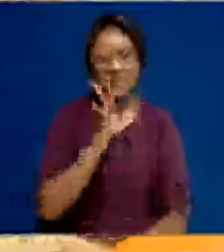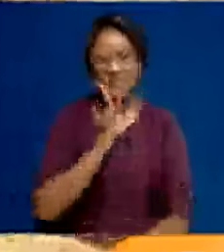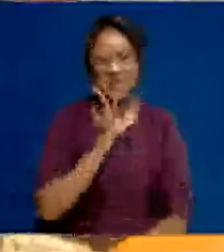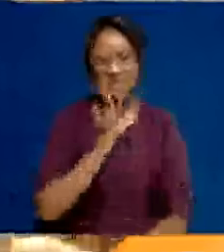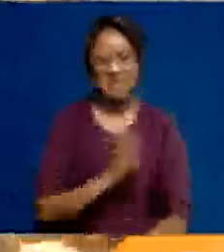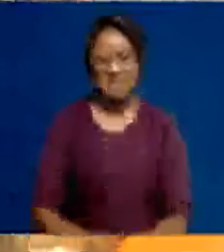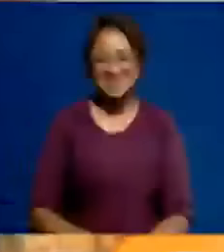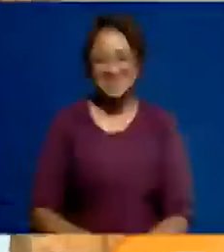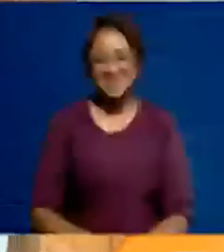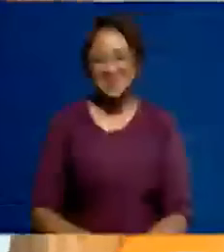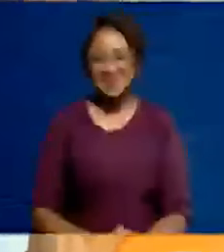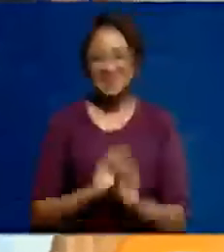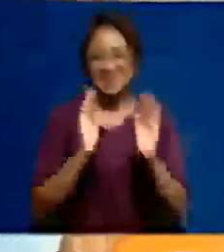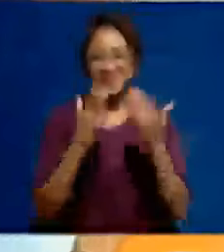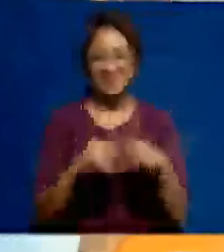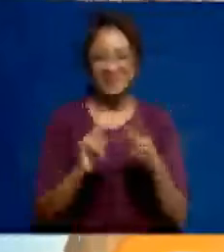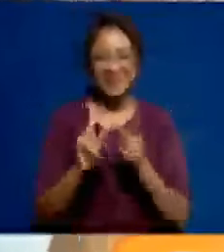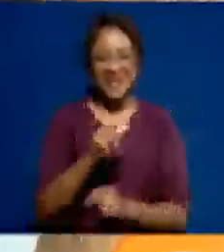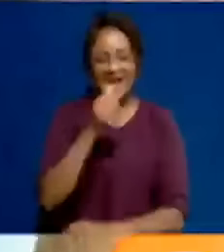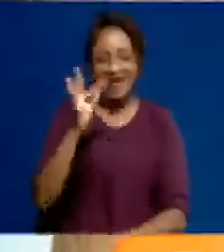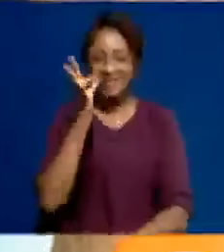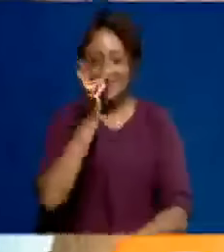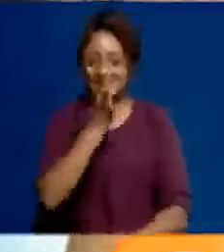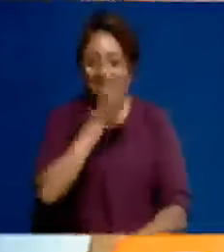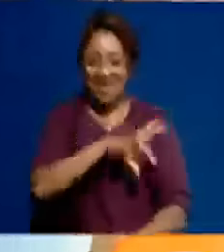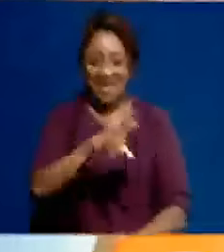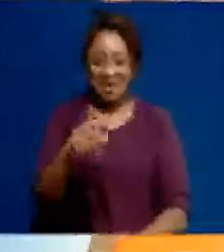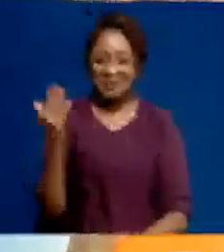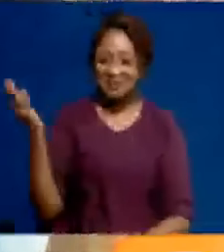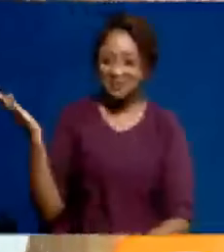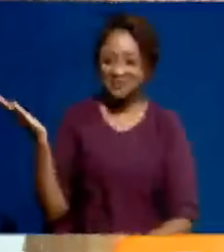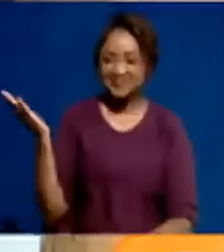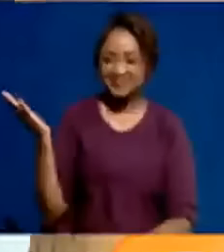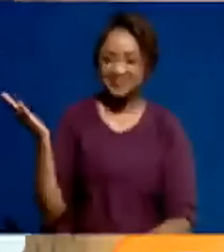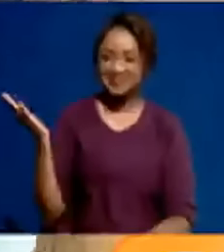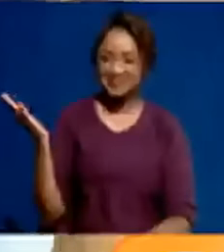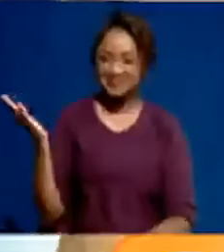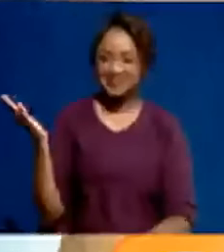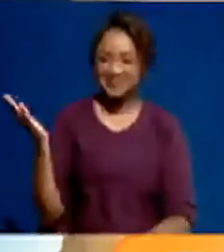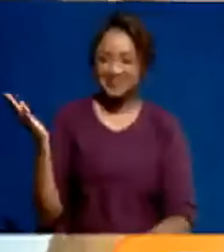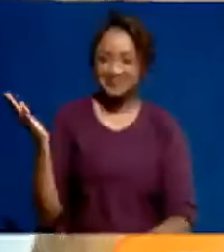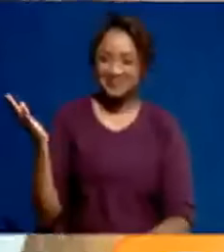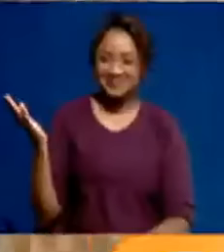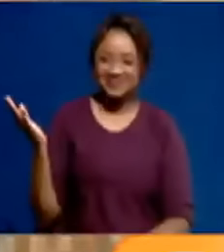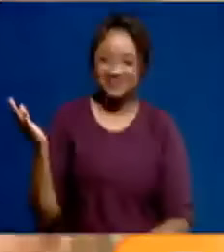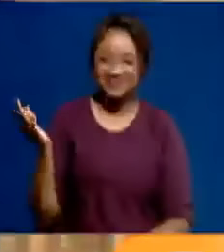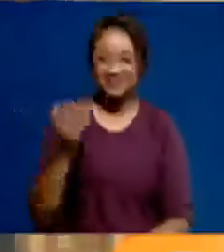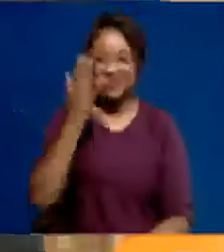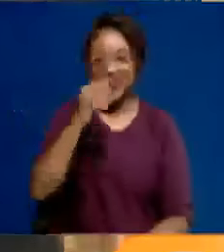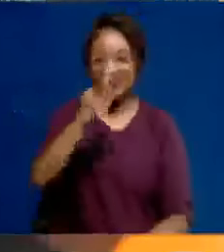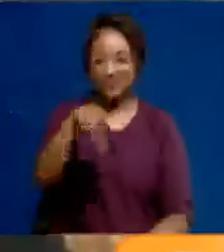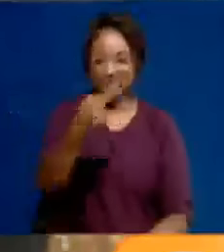Vifijo na nderemo pia vilishuhudiwa kaunti ya Nyeri. Jina la Yesu ni ngome. Baada ya Philip